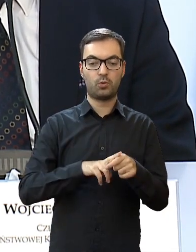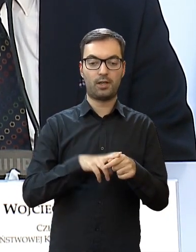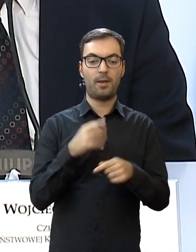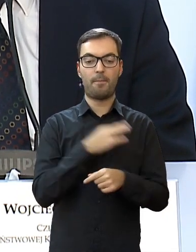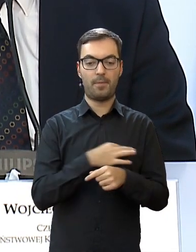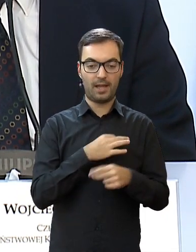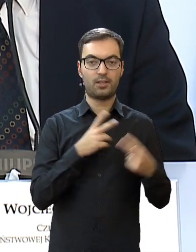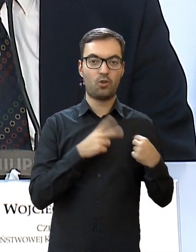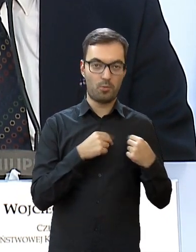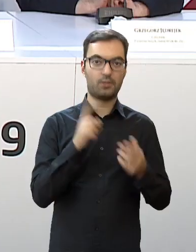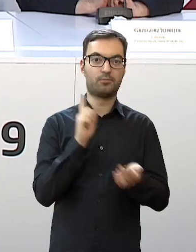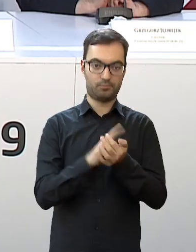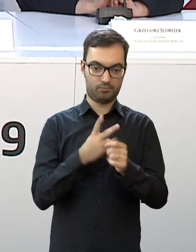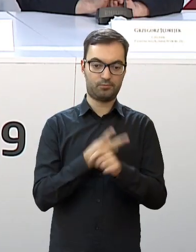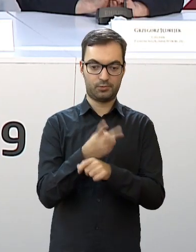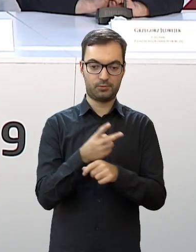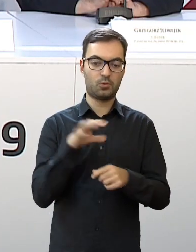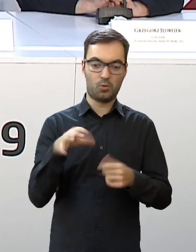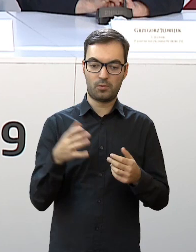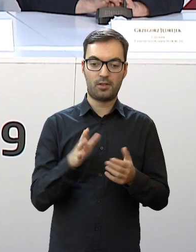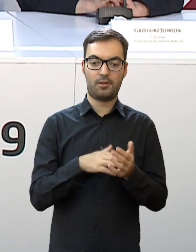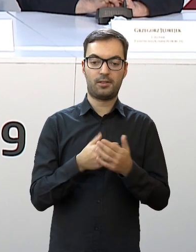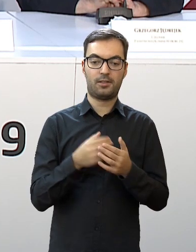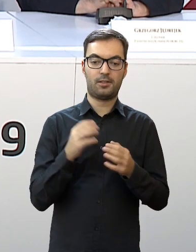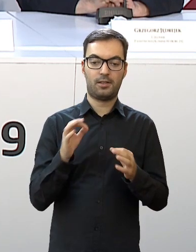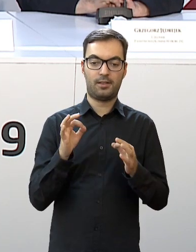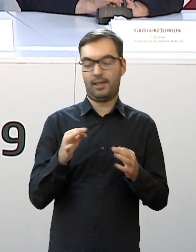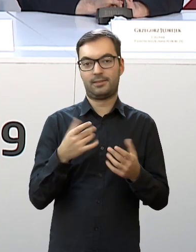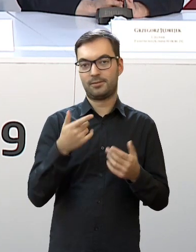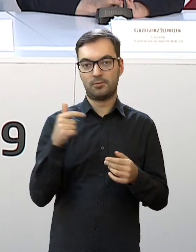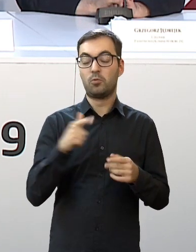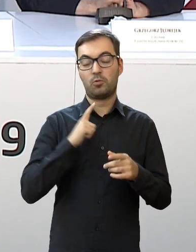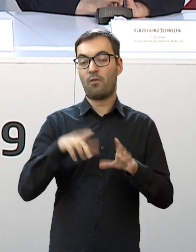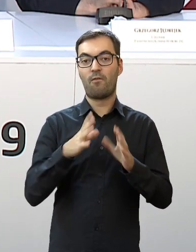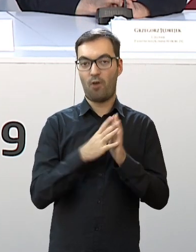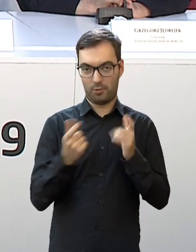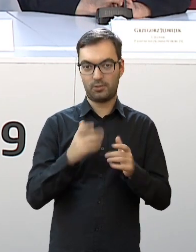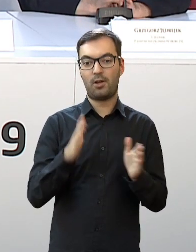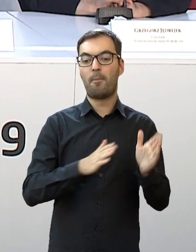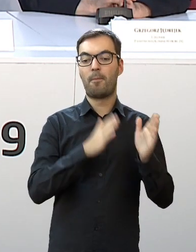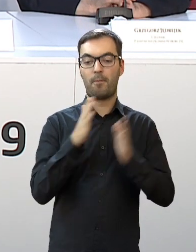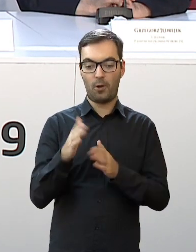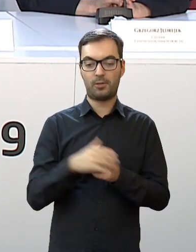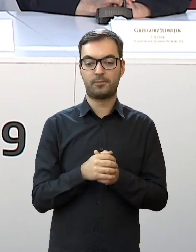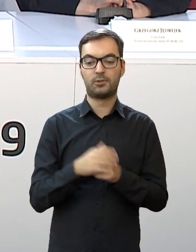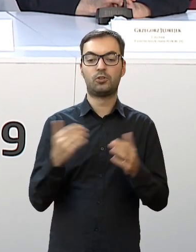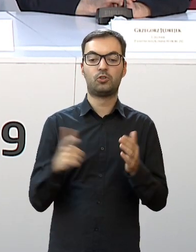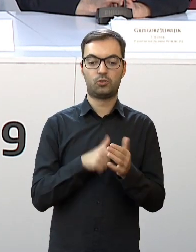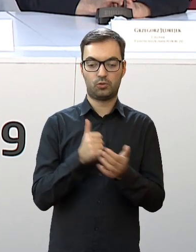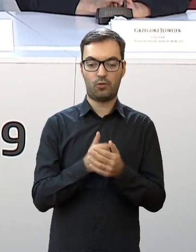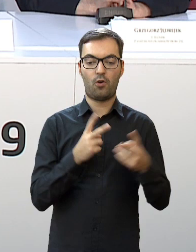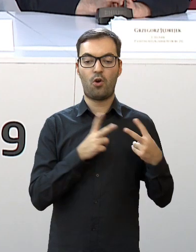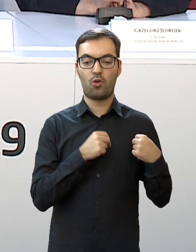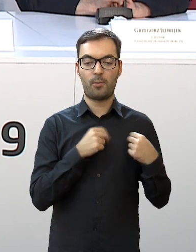osiągnęły progi. Już wiadomo teraz, ale musimy to formalnie zrobić. A następnie po tej konferencji progowej zbiorą się znowu Komisje